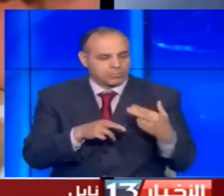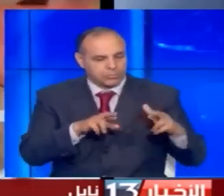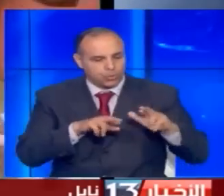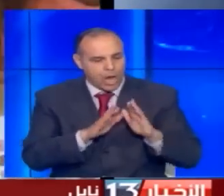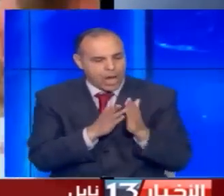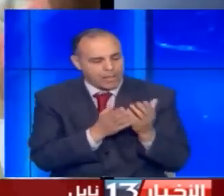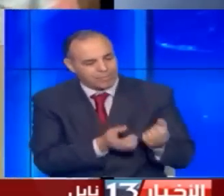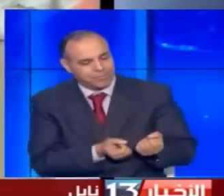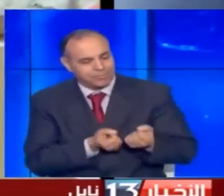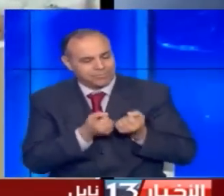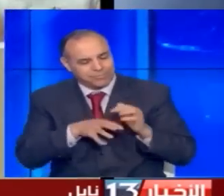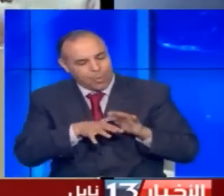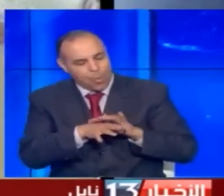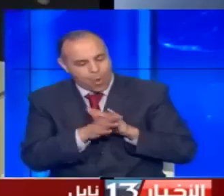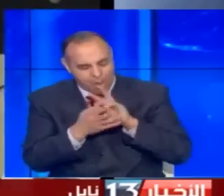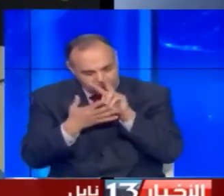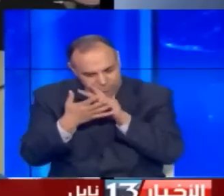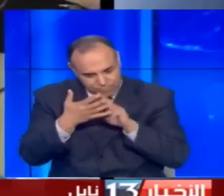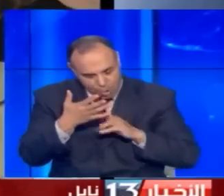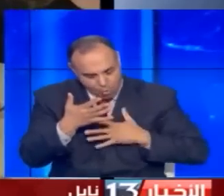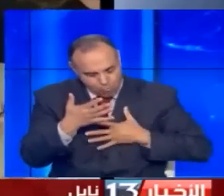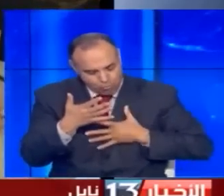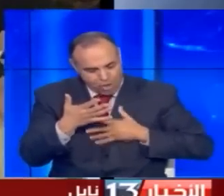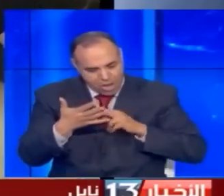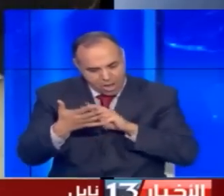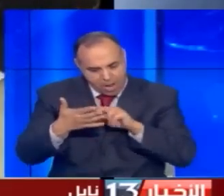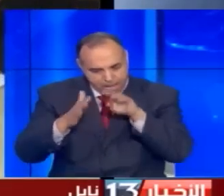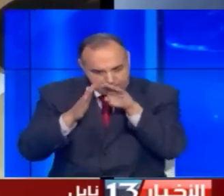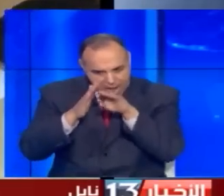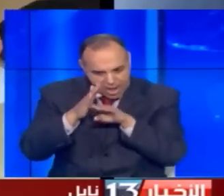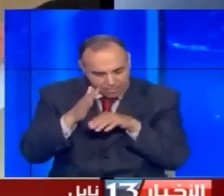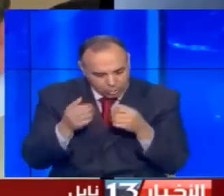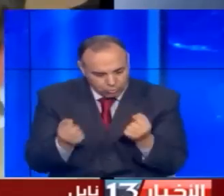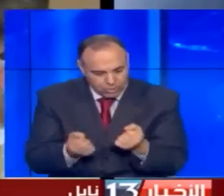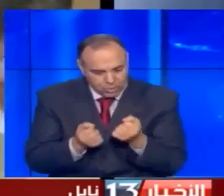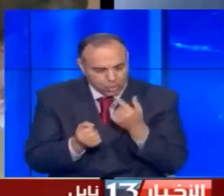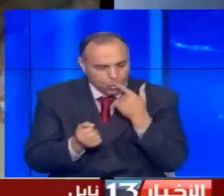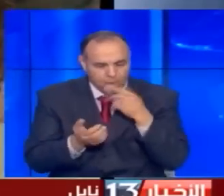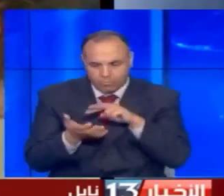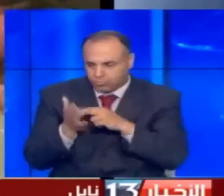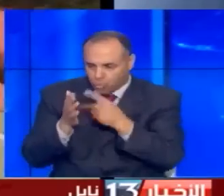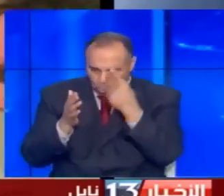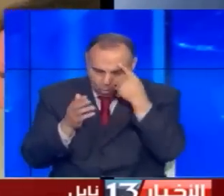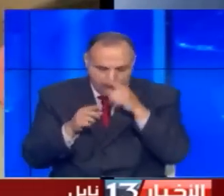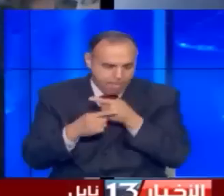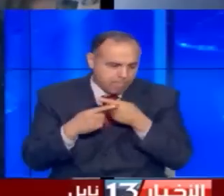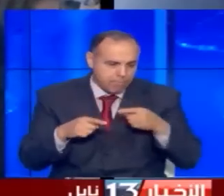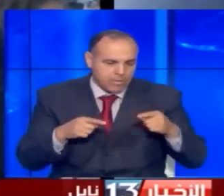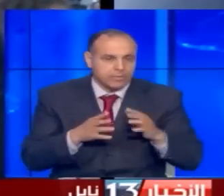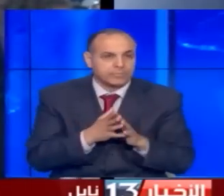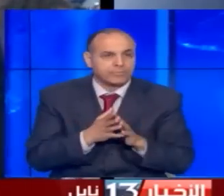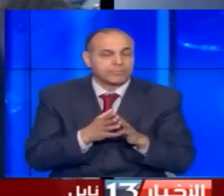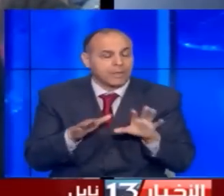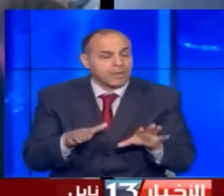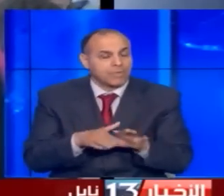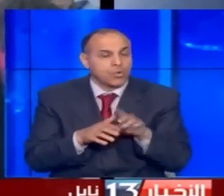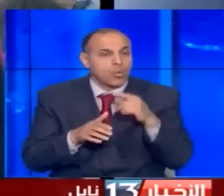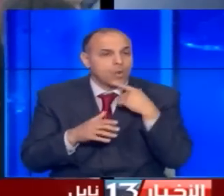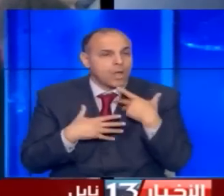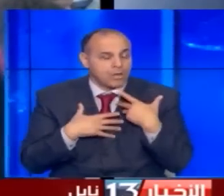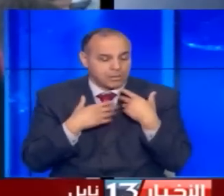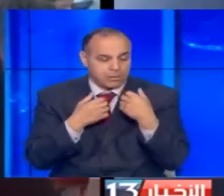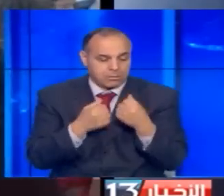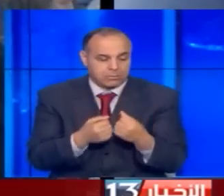الكتاب والحنين إلى المطالعة ضمن فقرات تنشيطية فنية متعددة. التظاهرة هذه حاولنا